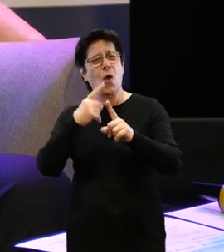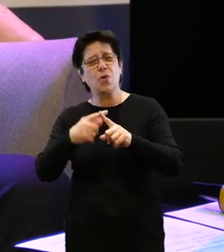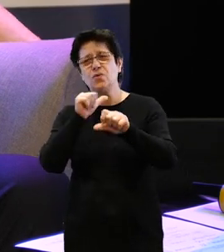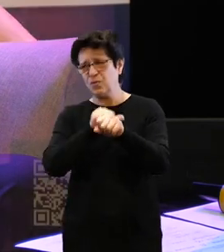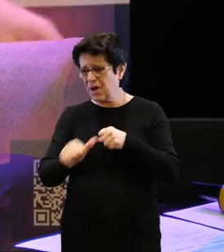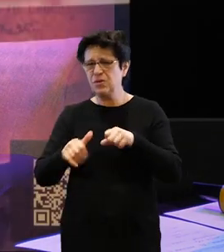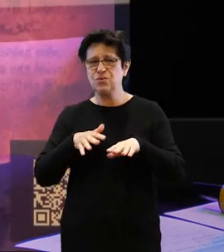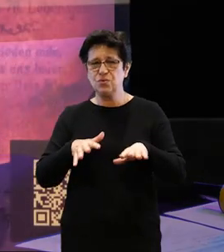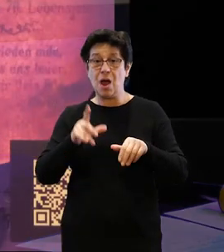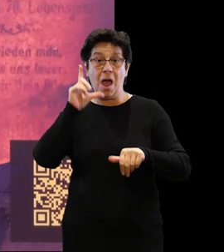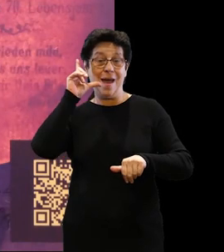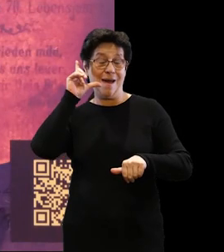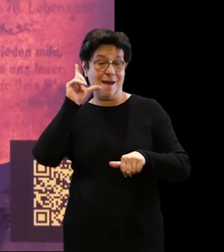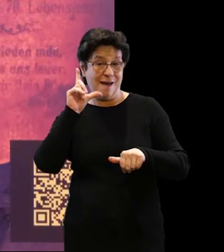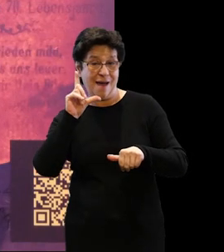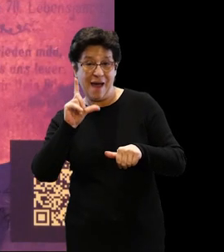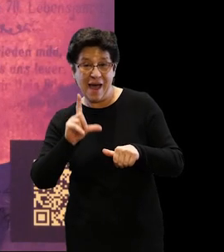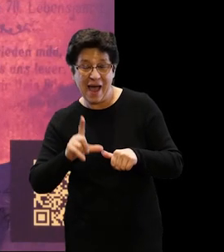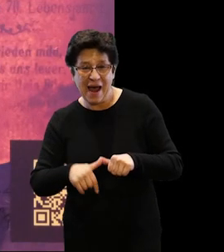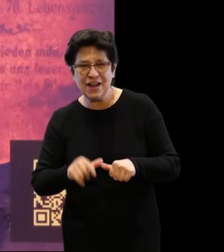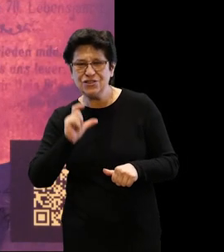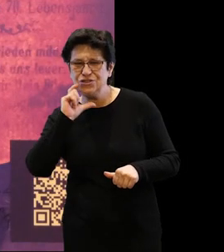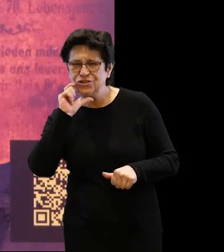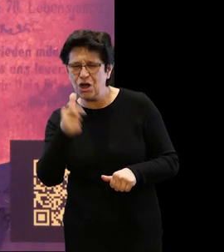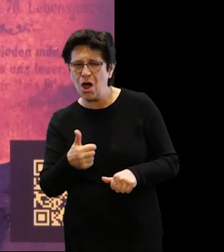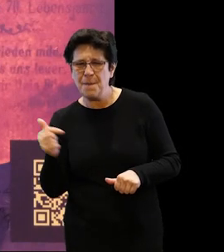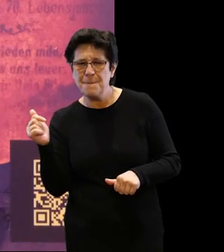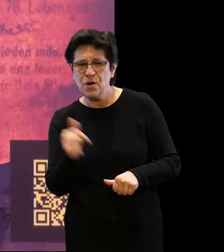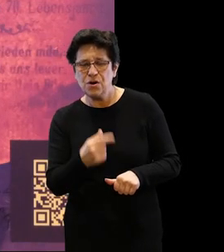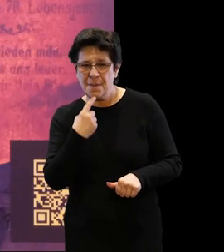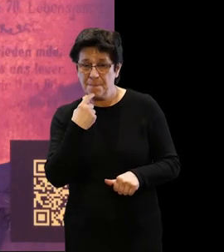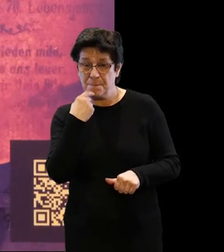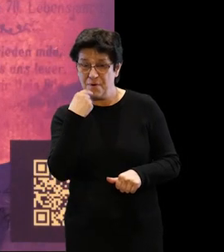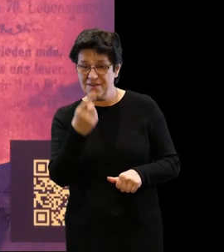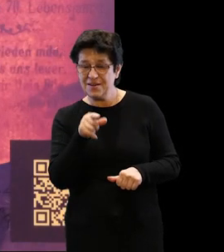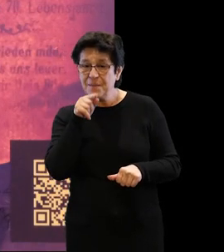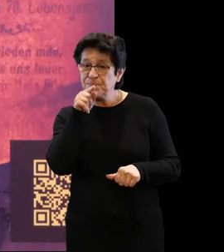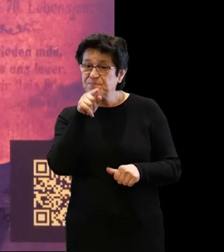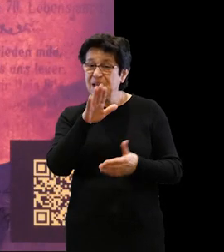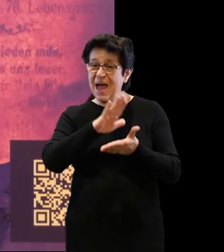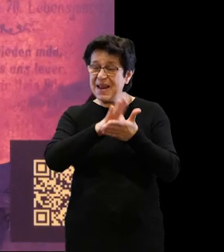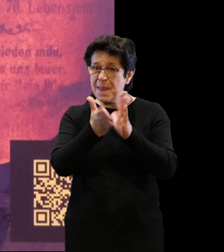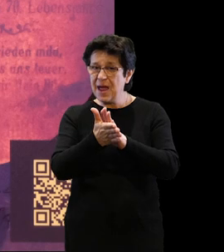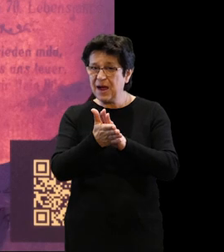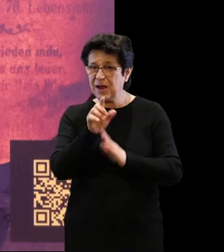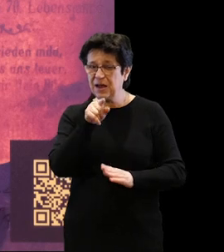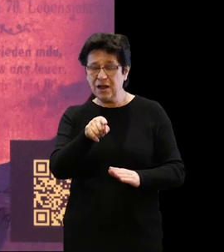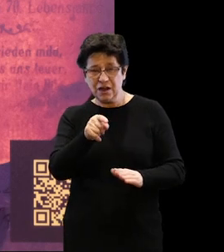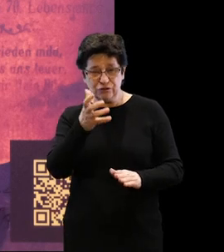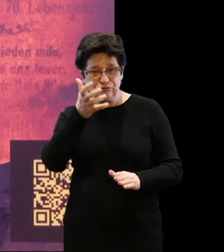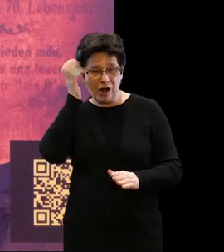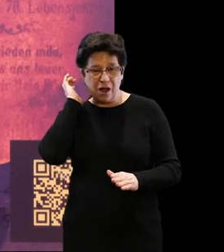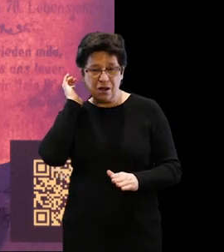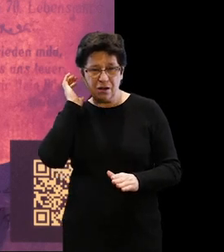Jawora Ale co muszę przyznać znając rynek czeski ja nie wiem jak